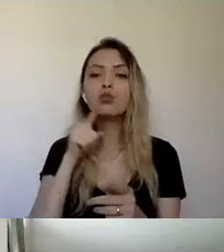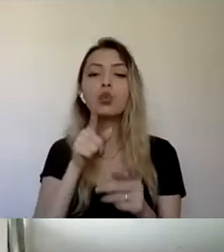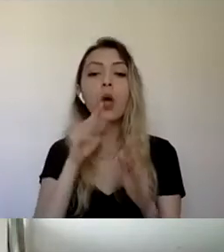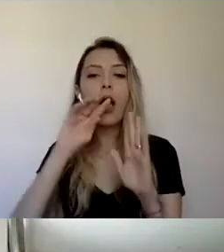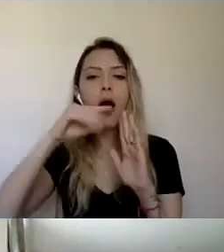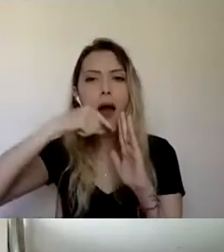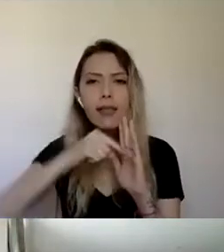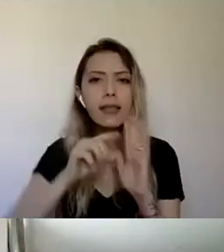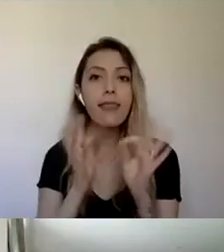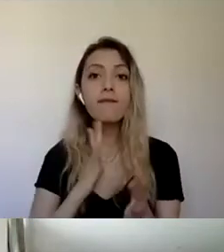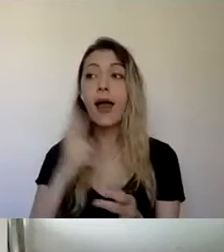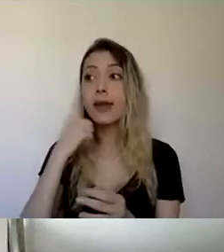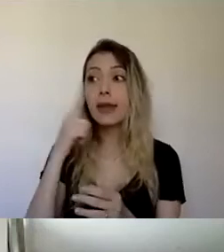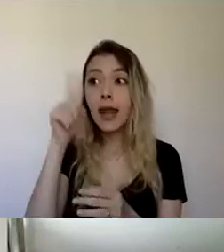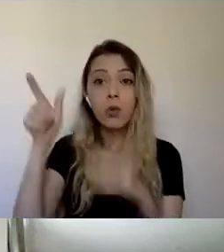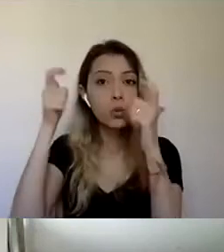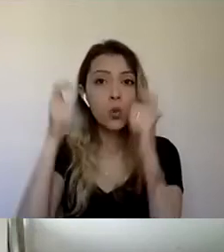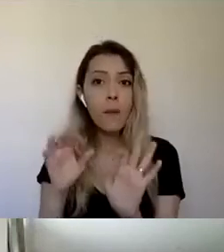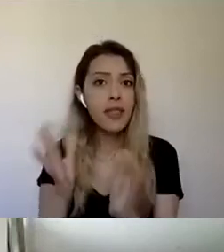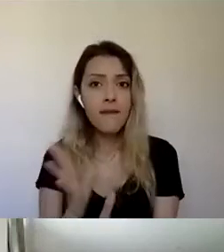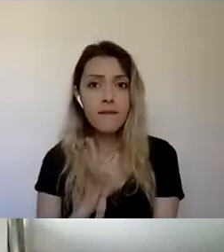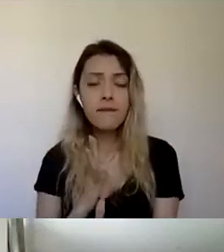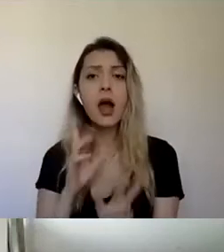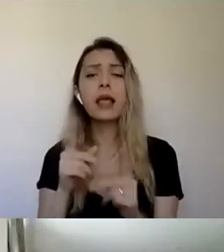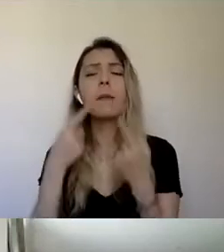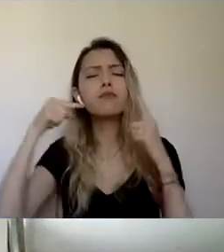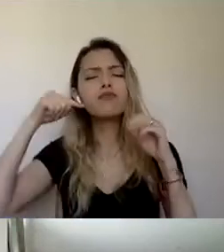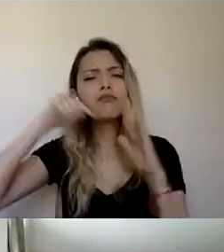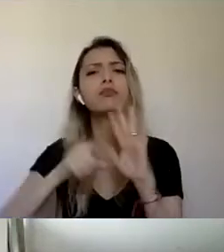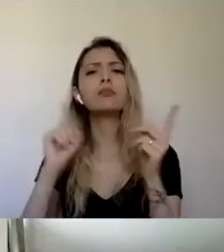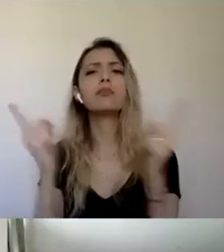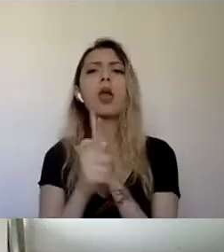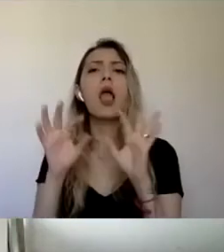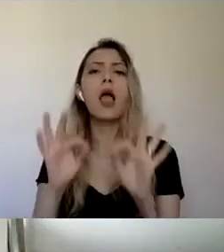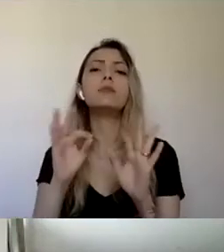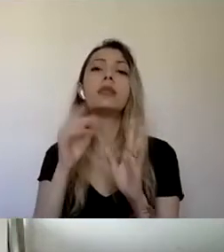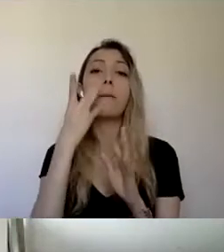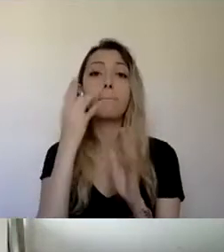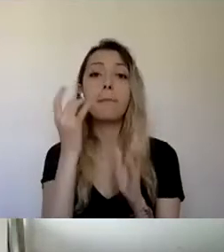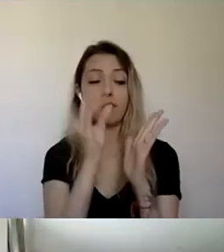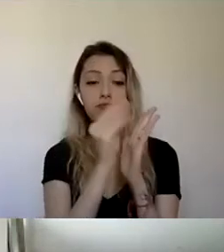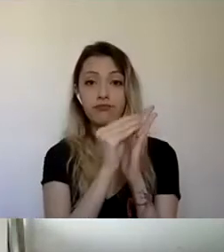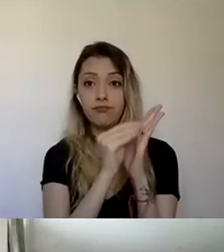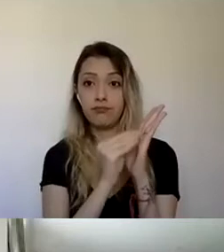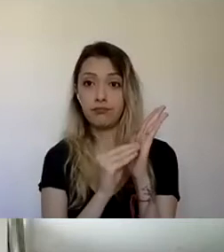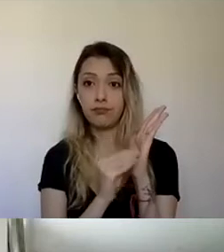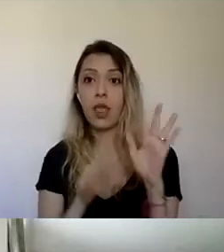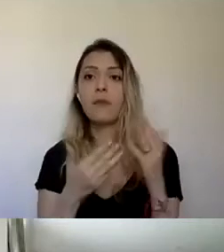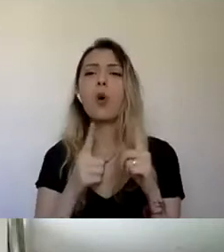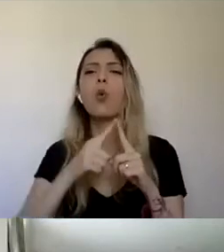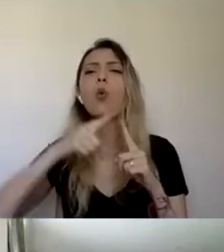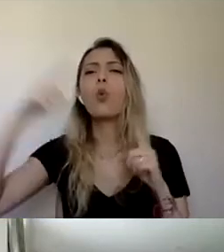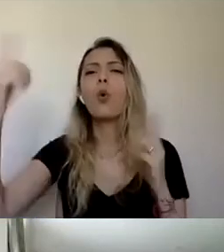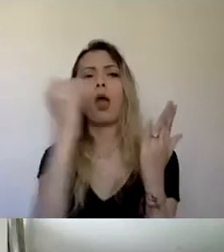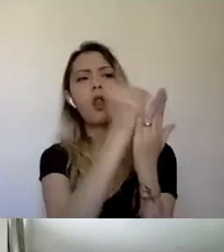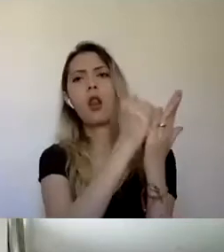Devletin yapması gereken neler? Bunların hepsini belirleyip alt alta yazdıktan sonra bayağı uzun bir liste karşınıza